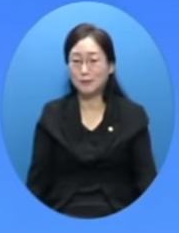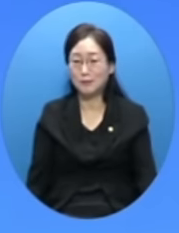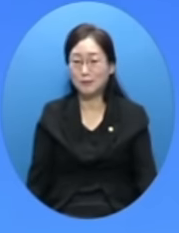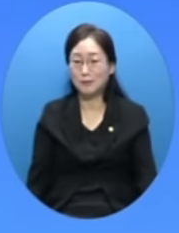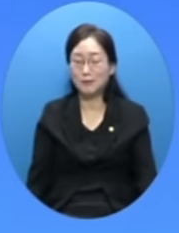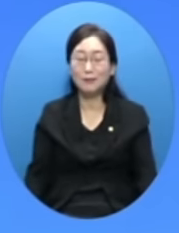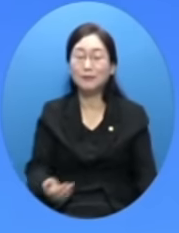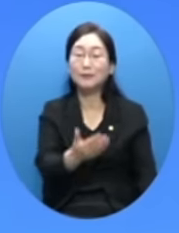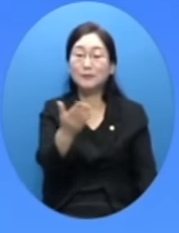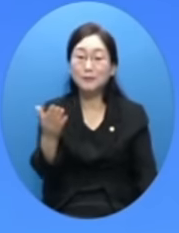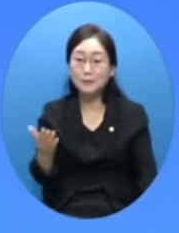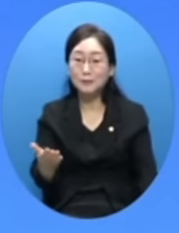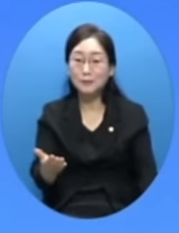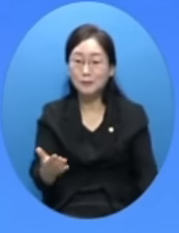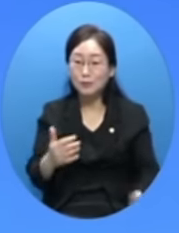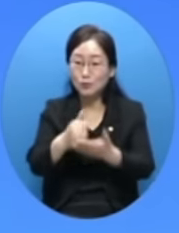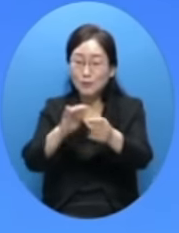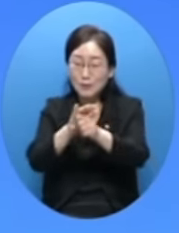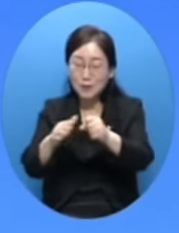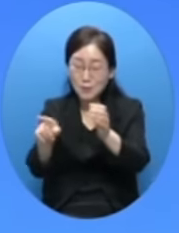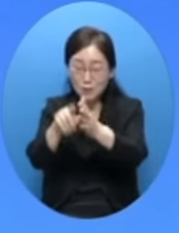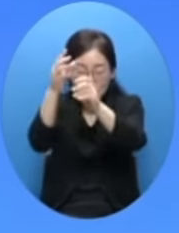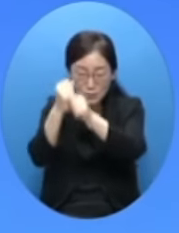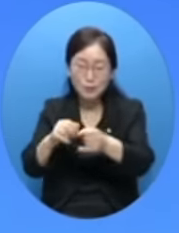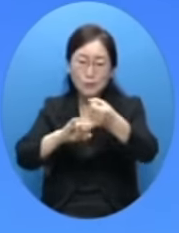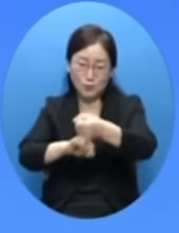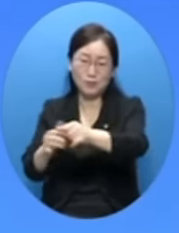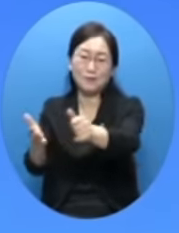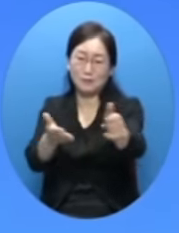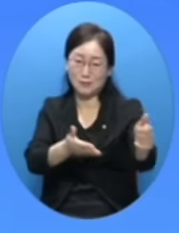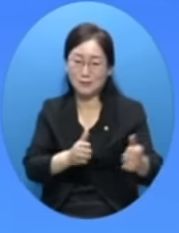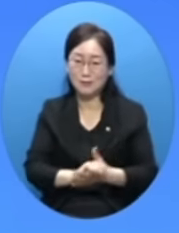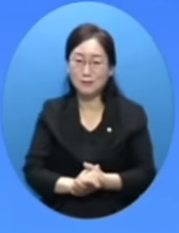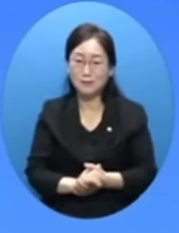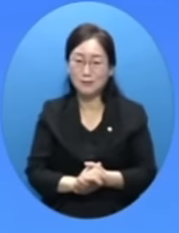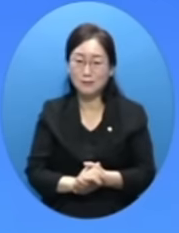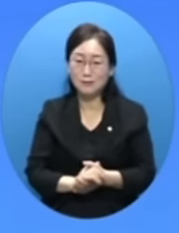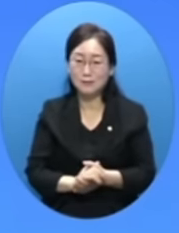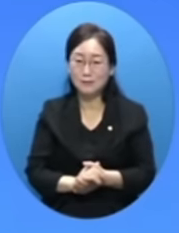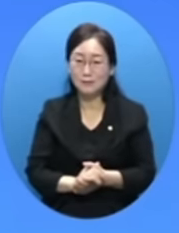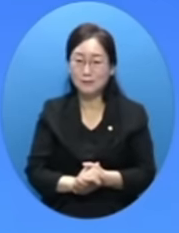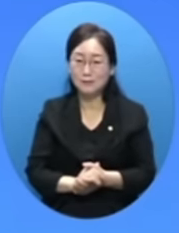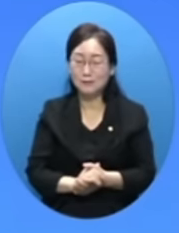여러분, 주님을 사랑하고 믿고 의지하고 나가는 여러분 모두가 되기를 바랍니다.